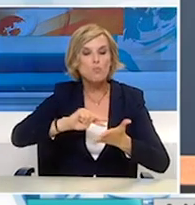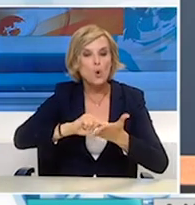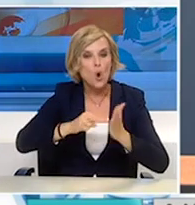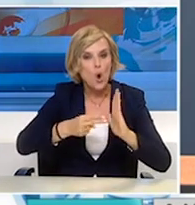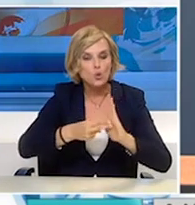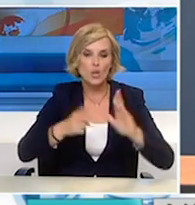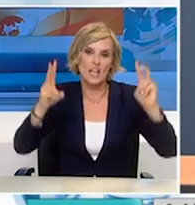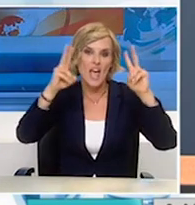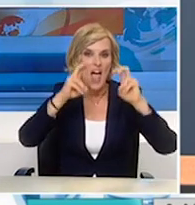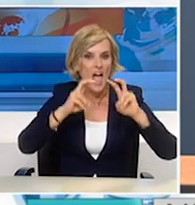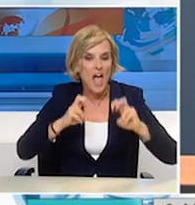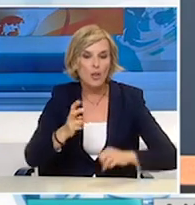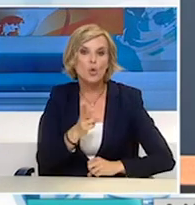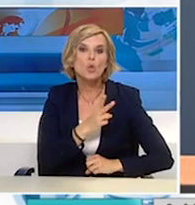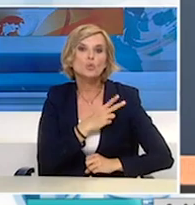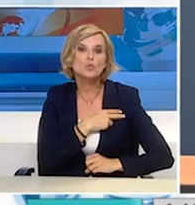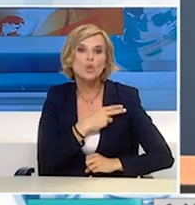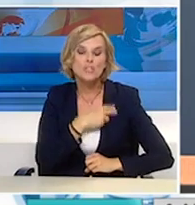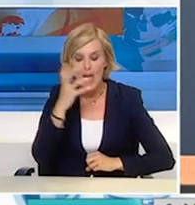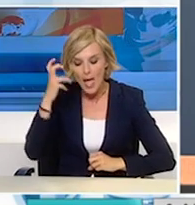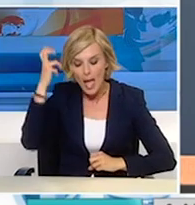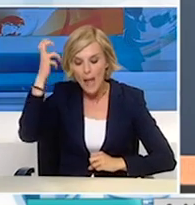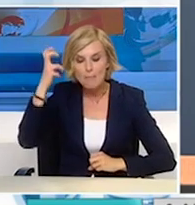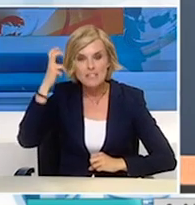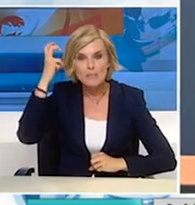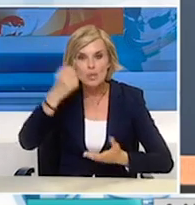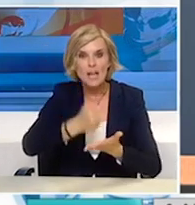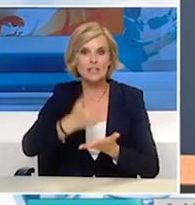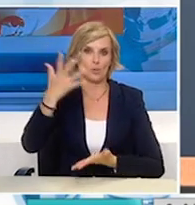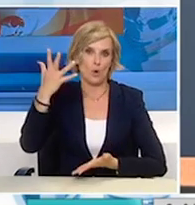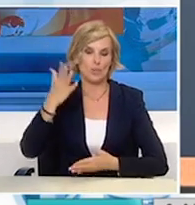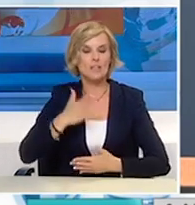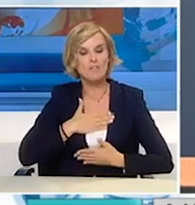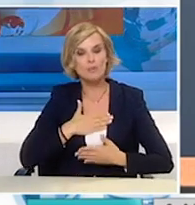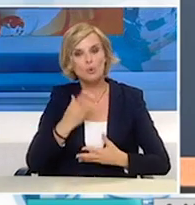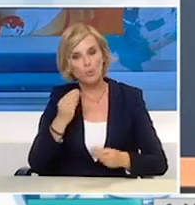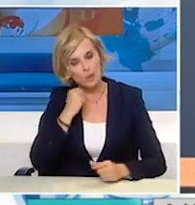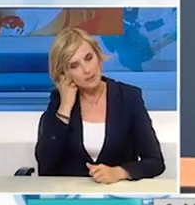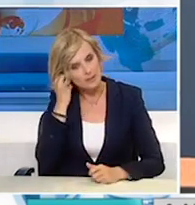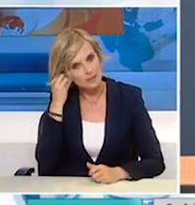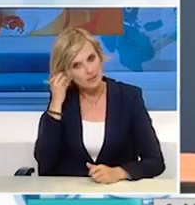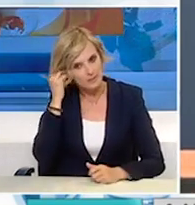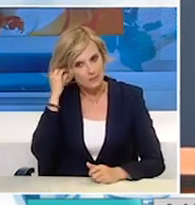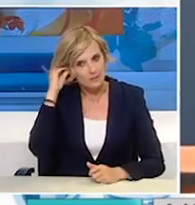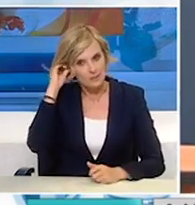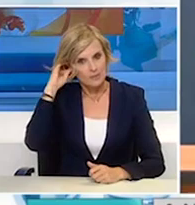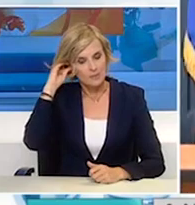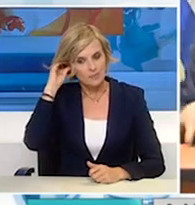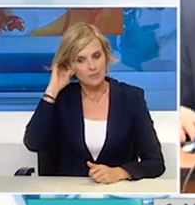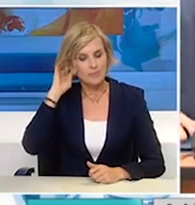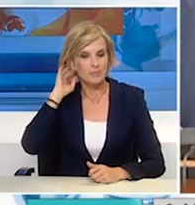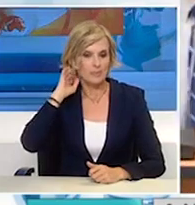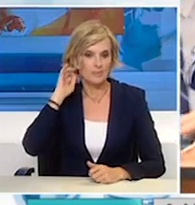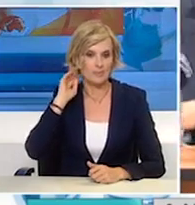καλύτερα διαθέσιμα επιστημονικά κριτήρια, χωρίς έμφαση στις αβεβαιότητες. Σας ευχαριστώ. Ευχαριστούμε, κύριε καθηγητά. Το λόγο είχε ο κύριος